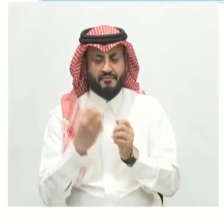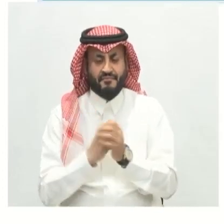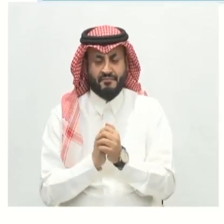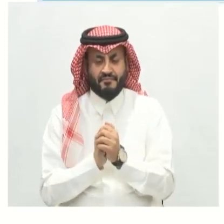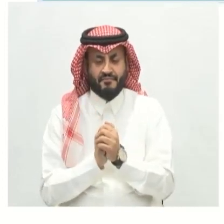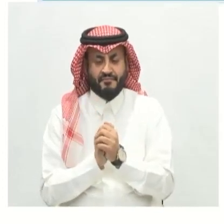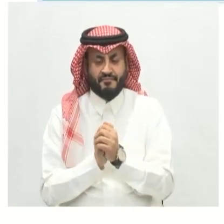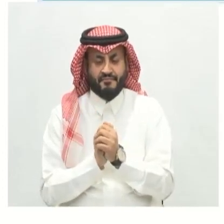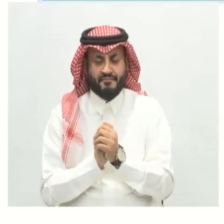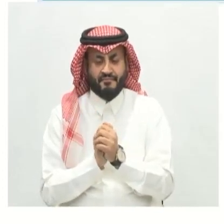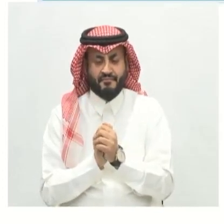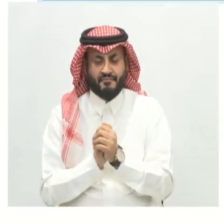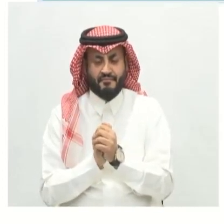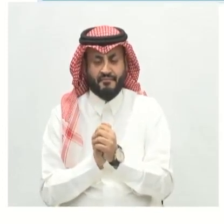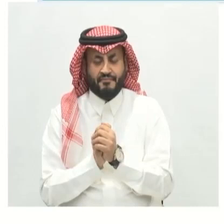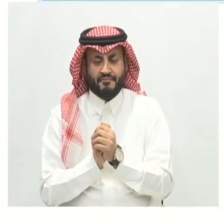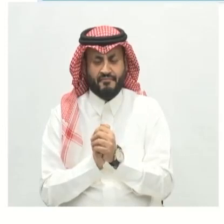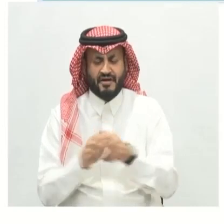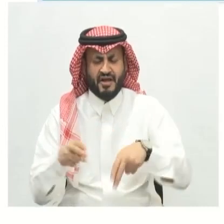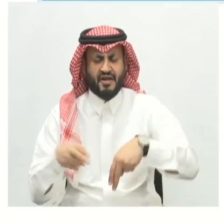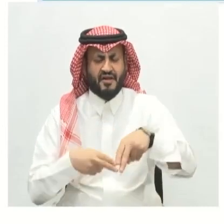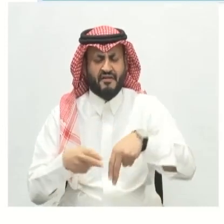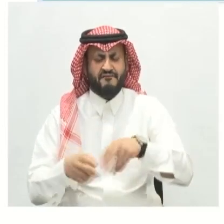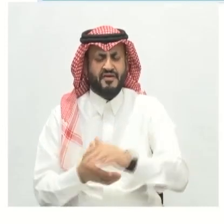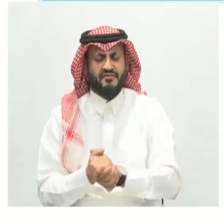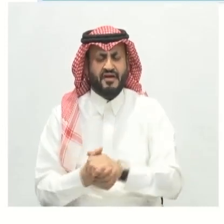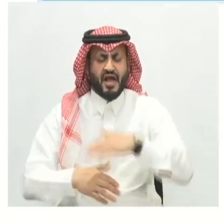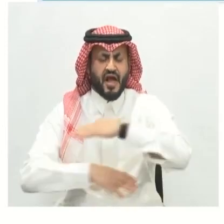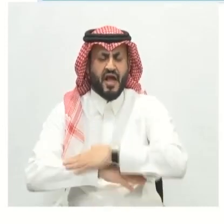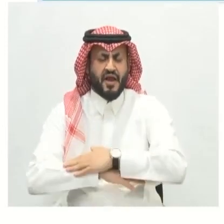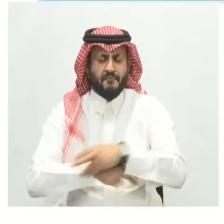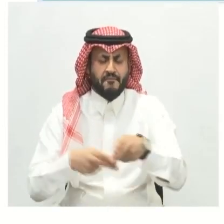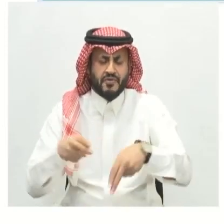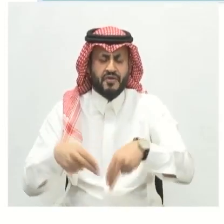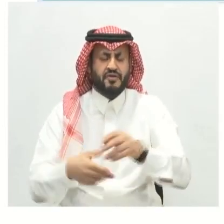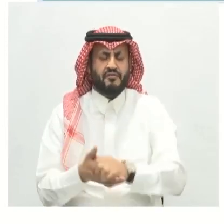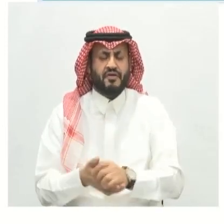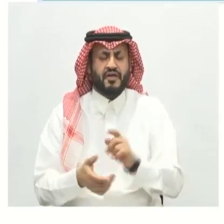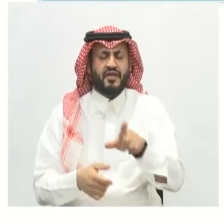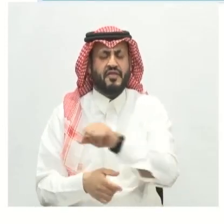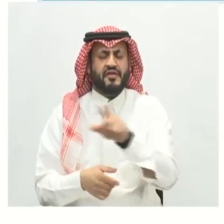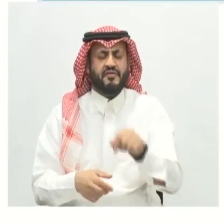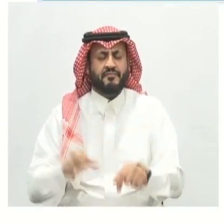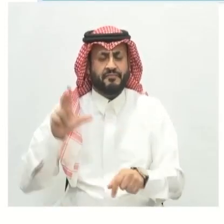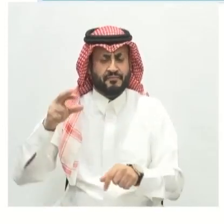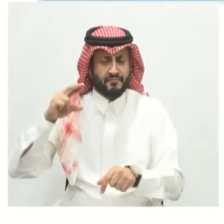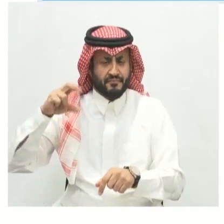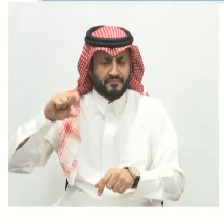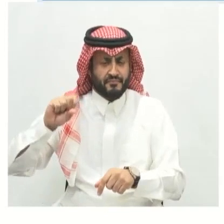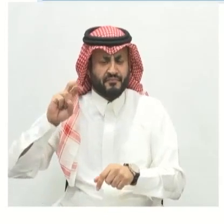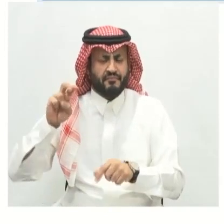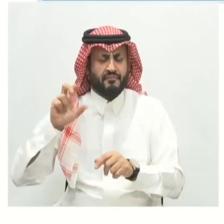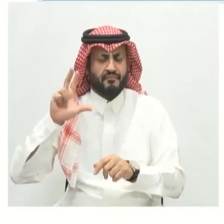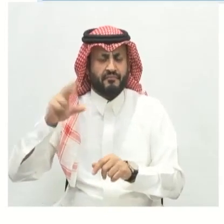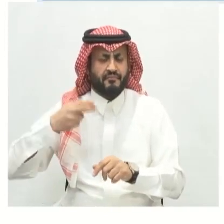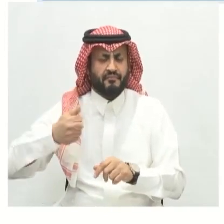سويا لاستعمال الطريق اداب وسلوكيات تعد من الذوق العام وضح اداب